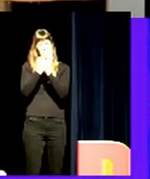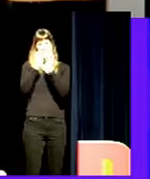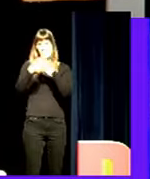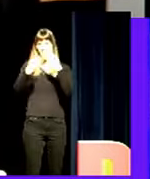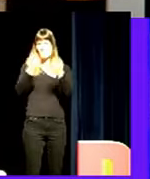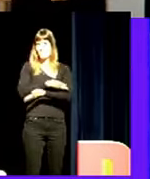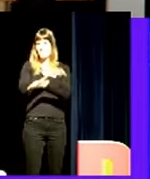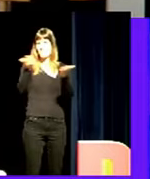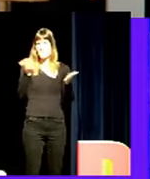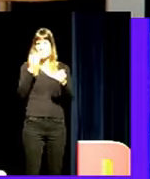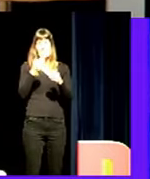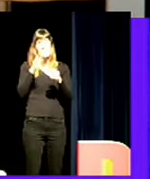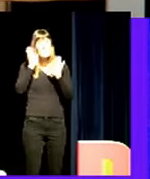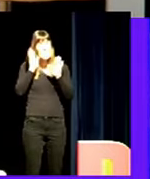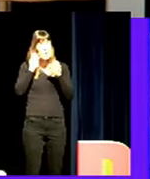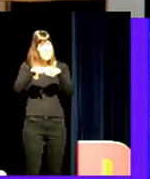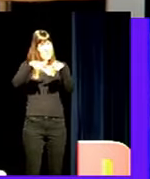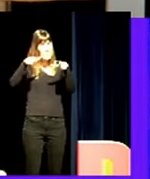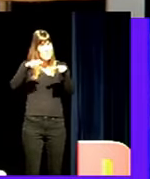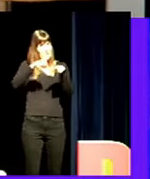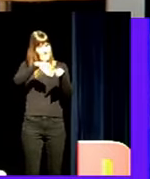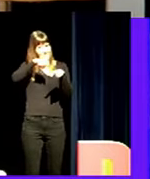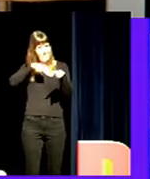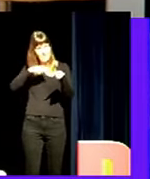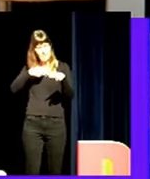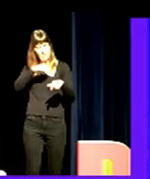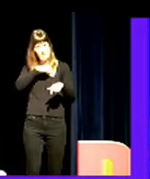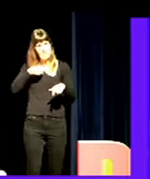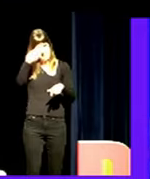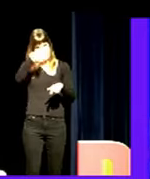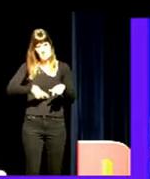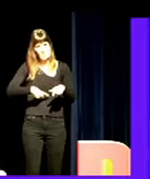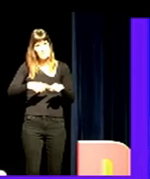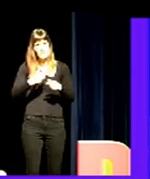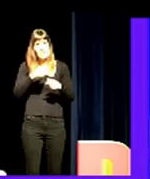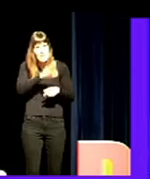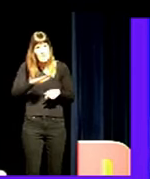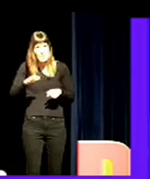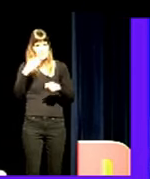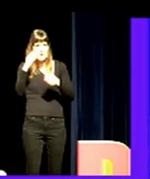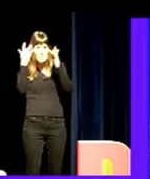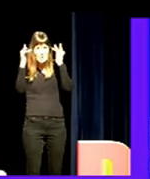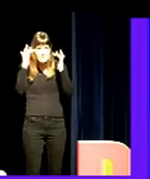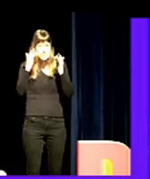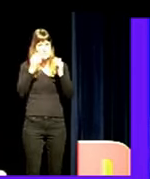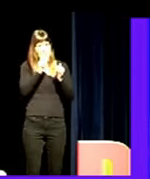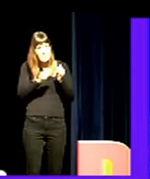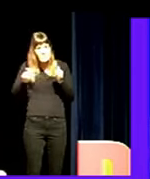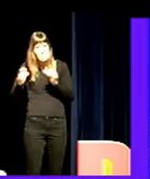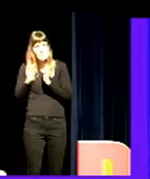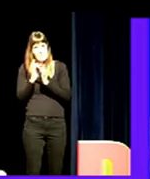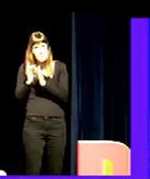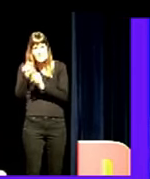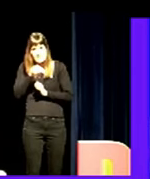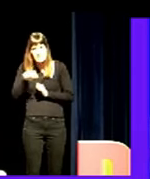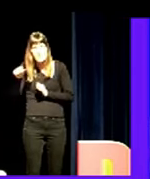horren atzean, eta plataformaren atzean, gero pertsonak daude. Edo konkretuki, ez da, umeak eta nera behar behar duzen, ez da? Edo konkretuki,